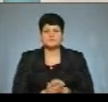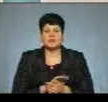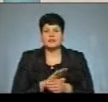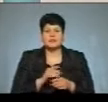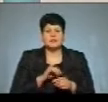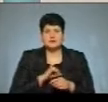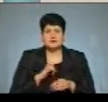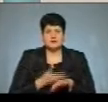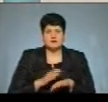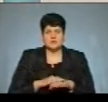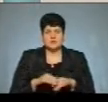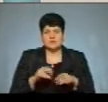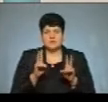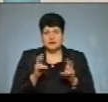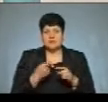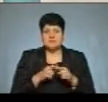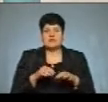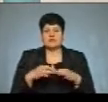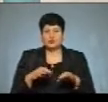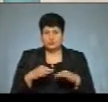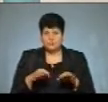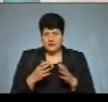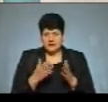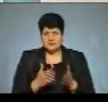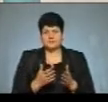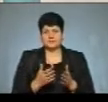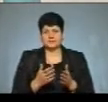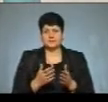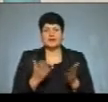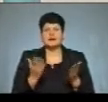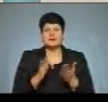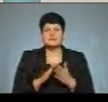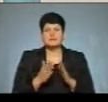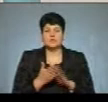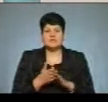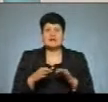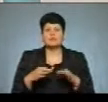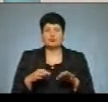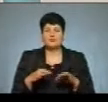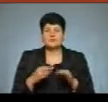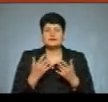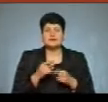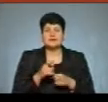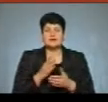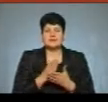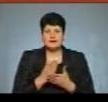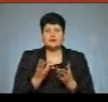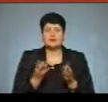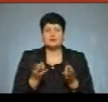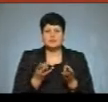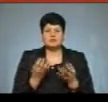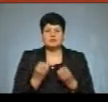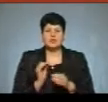найболючіша тема – це автомобілі. Власне, якраз хотіла запитати, яка ситуація із автомобілями, скільки їх є і яка потреба у